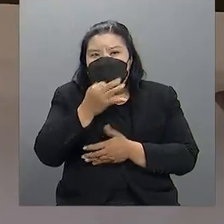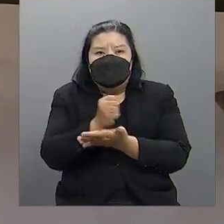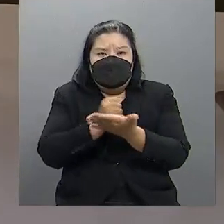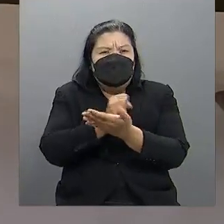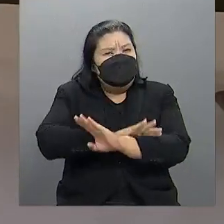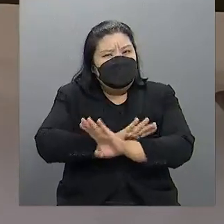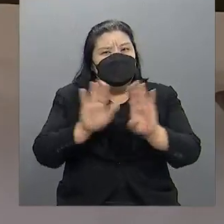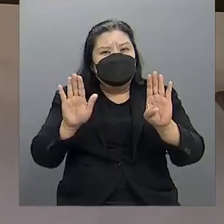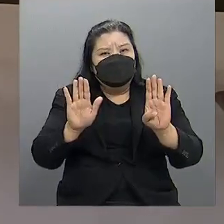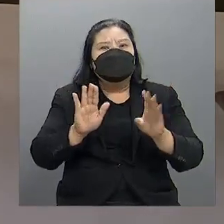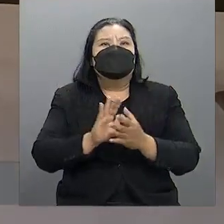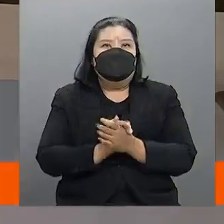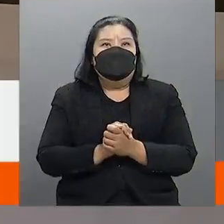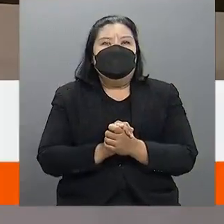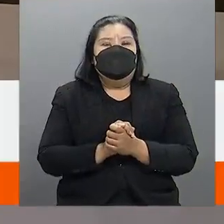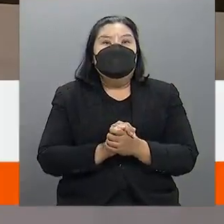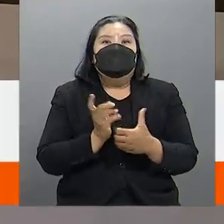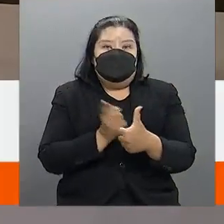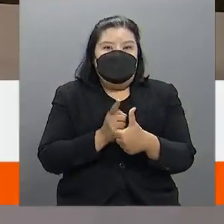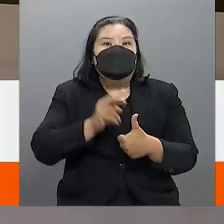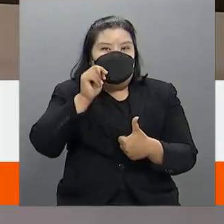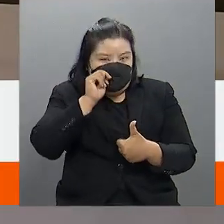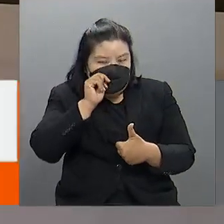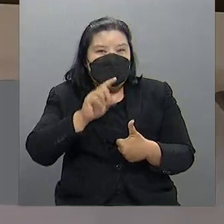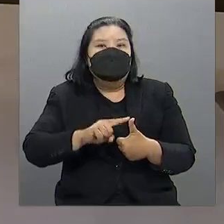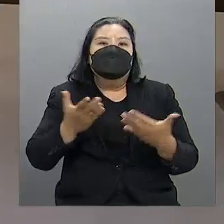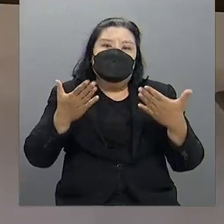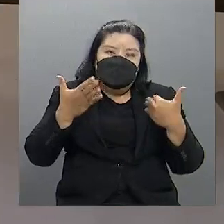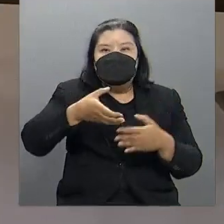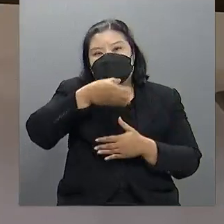เรื่องน้ำการเกษตรน้ำกินน้ำใช้ของชาวบ้านเนาะ